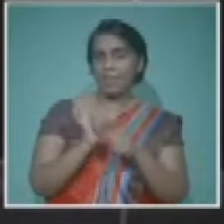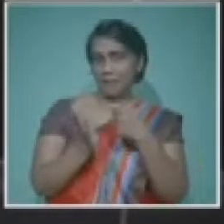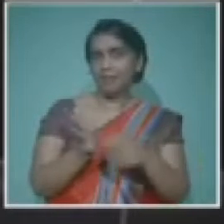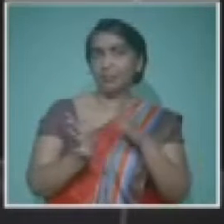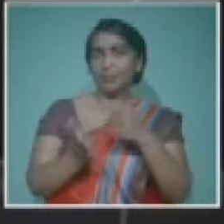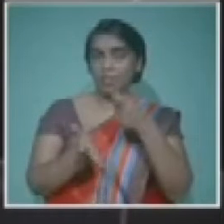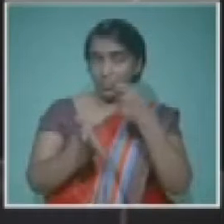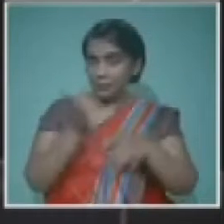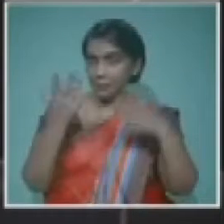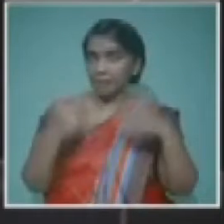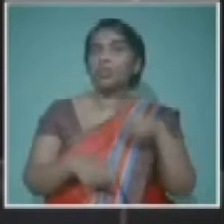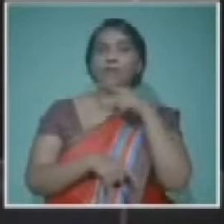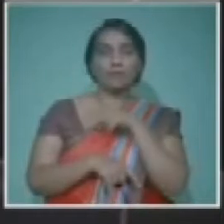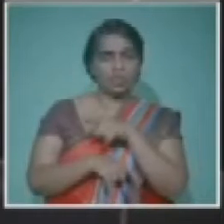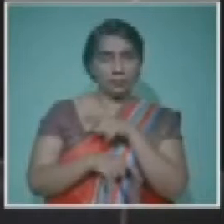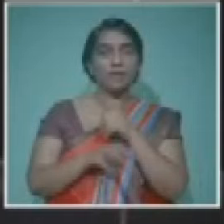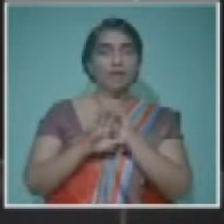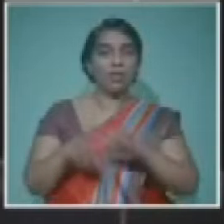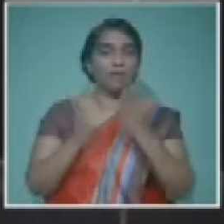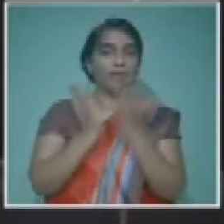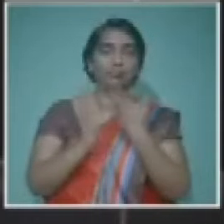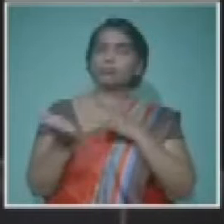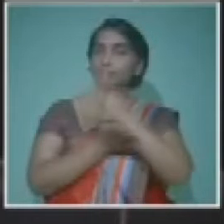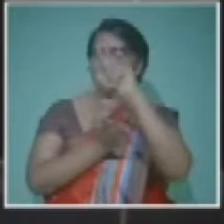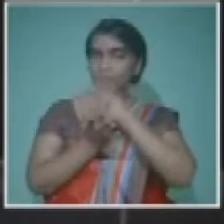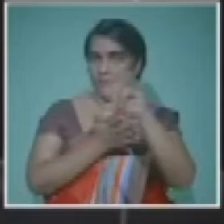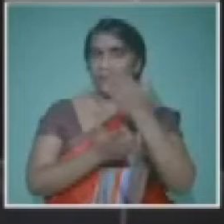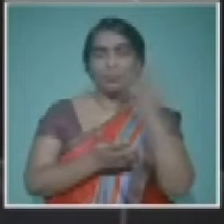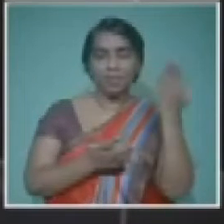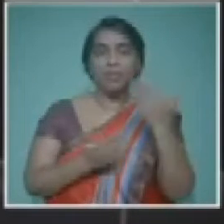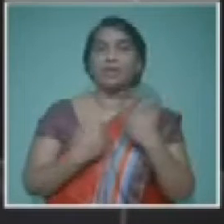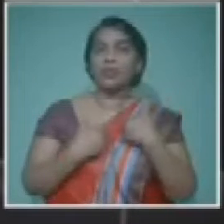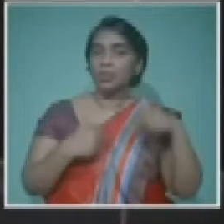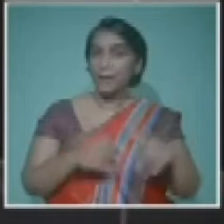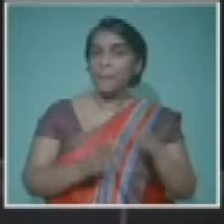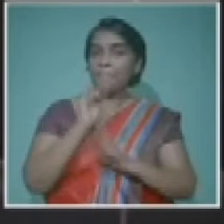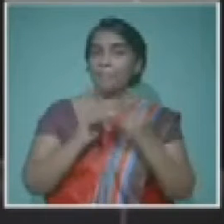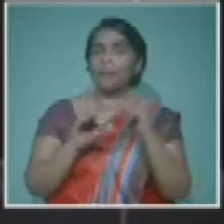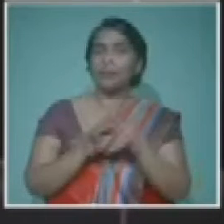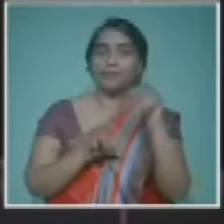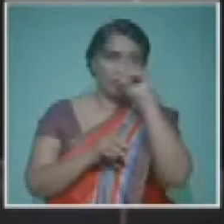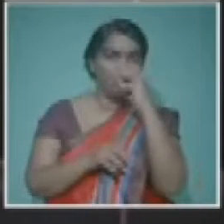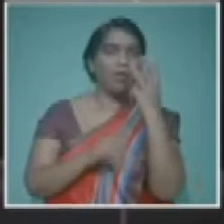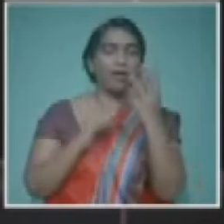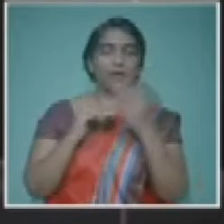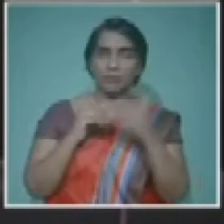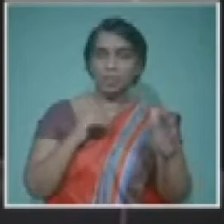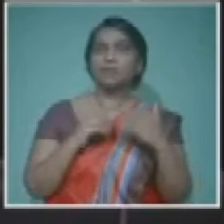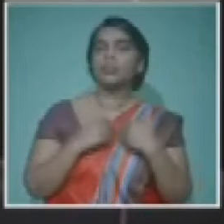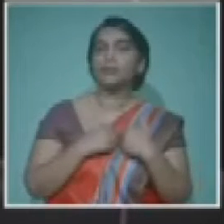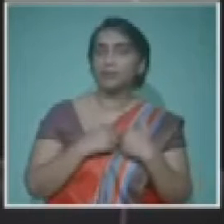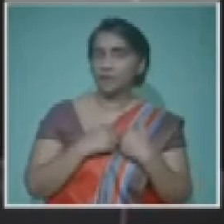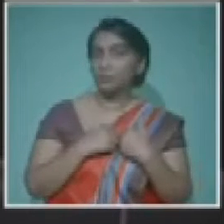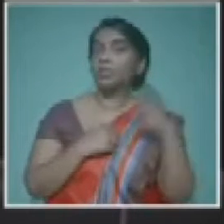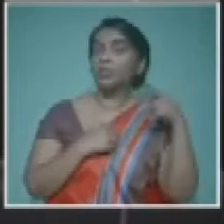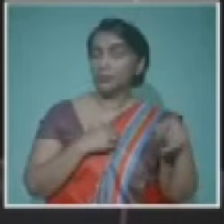ඒක අසංගලයන් පස්සේ අපිට එහෙනුත් තව ශිෂ්‍යත් ප්‍රමාණයක් ලබා ගන්න පුළුවන්. මම මේ අමාත්‍යාංශය බාරගෙන මාස 3 ඇතුළතදී